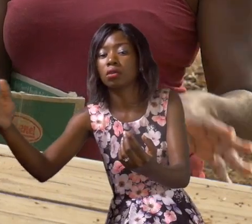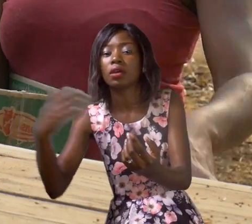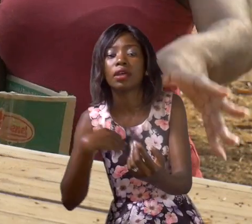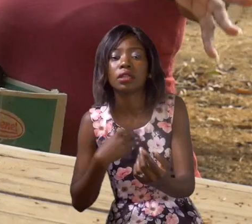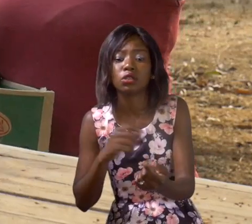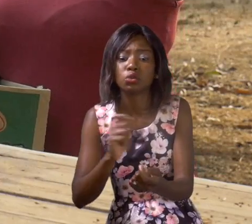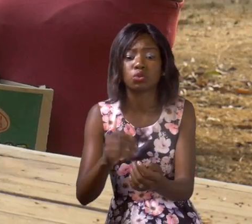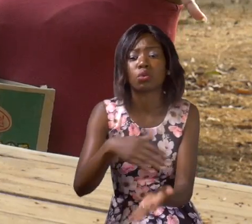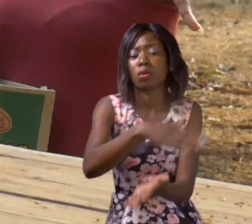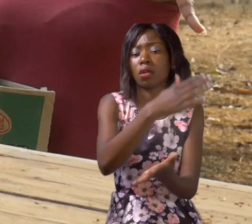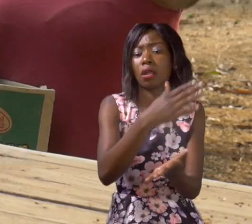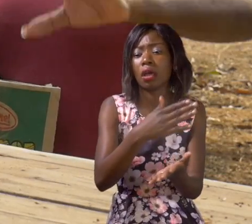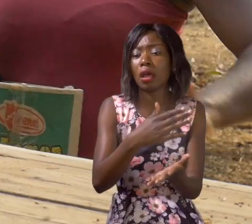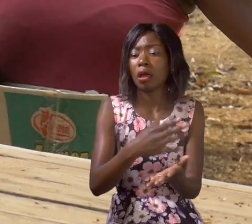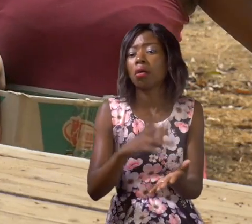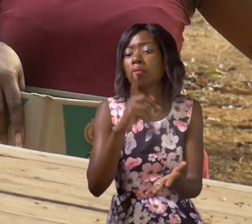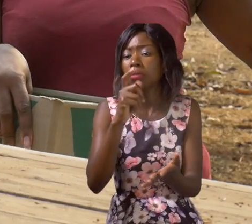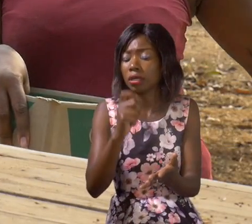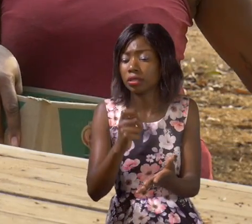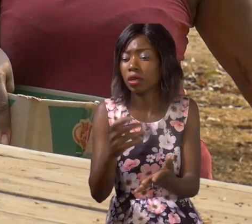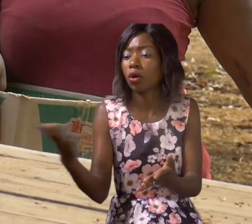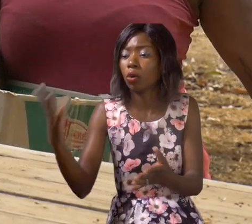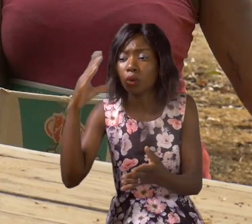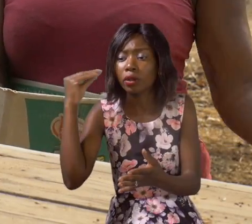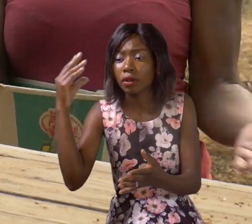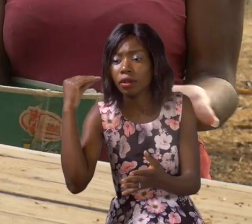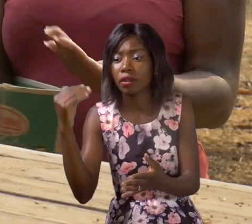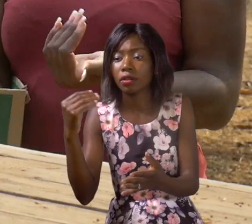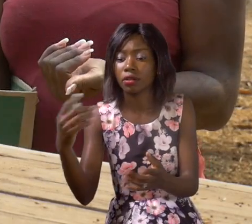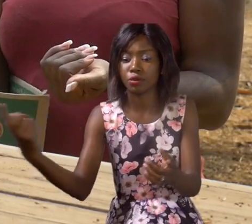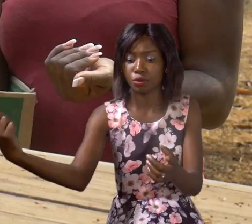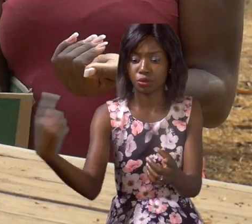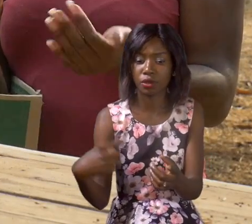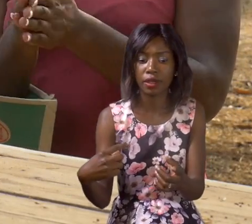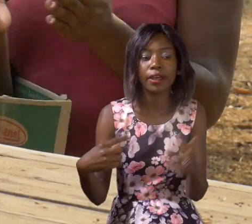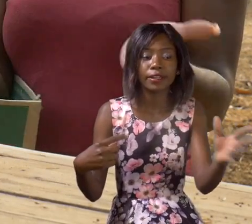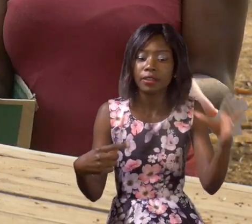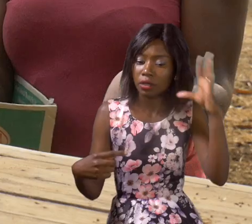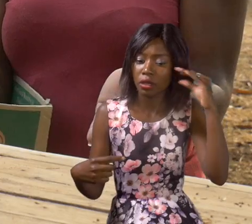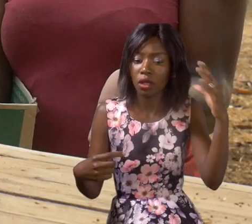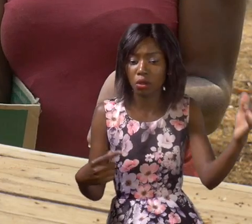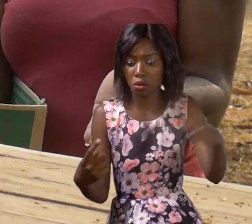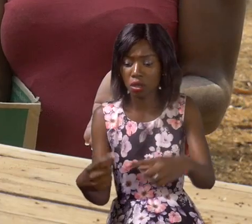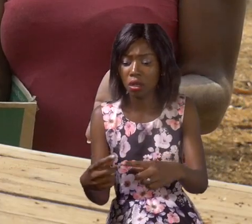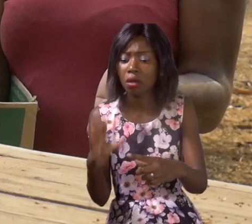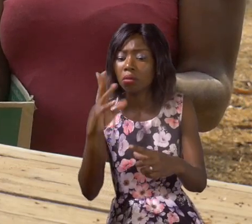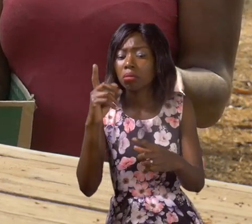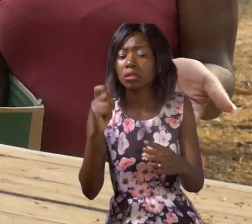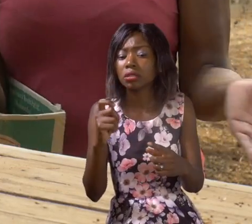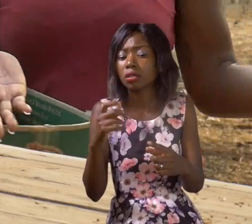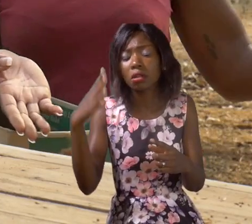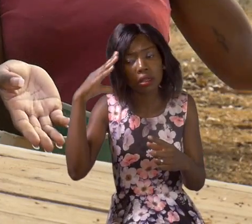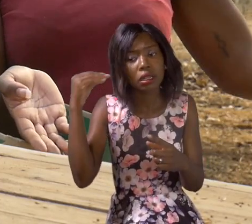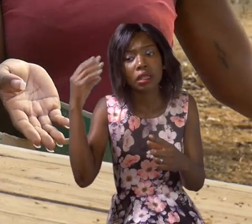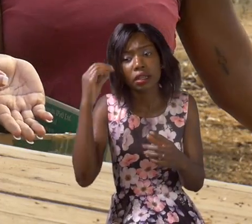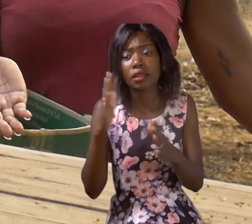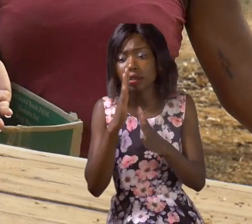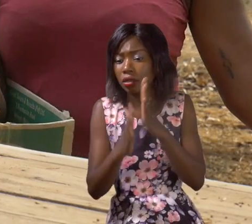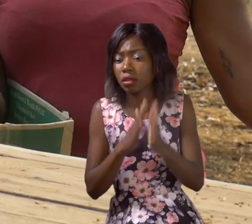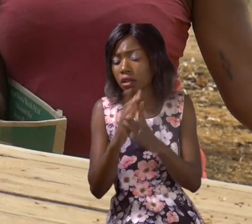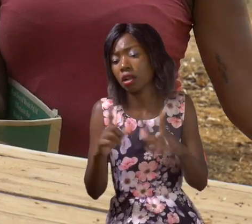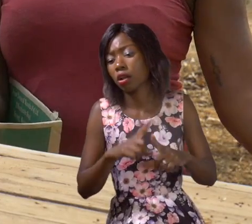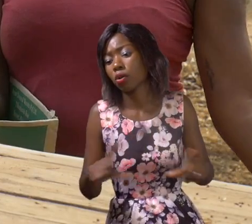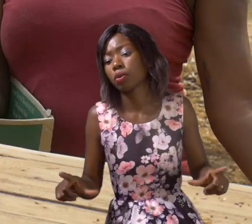kuchikoro, akaendeswa kwa kuchikoro handiti. Ndikaendeswa kwedu kuchikoro. Paakadzoka paya paya, patone communication breakdown. Hamuchadzwisisa. And now kudzidziswa